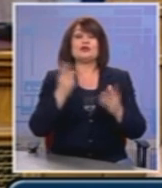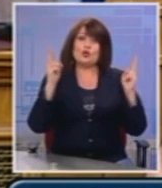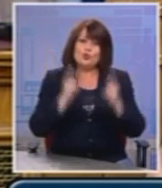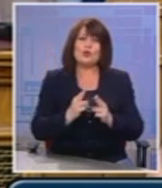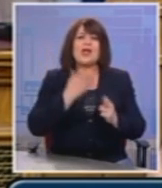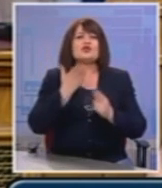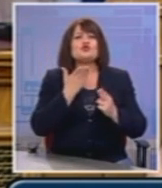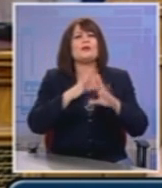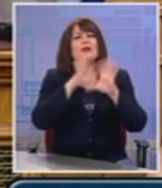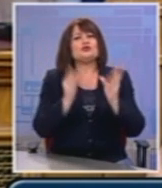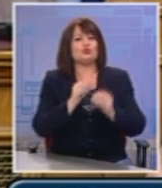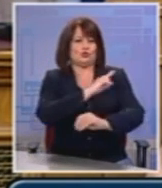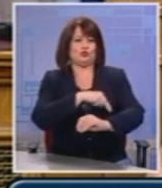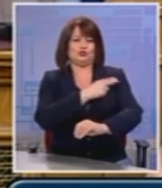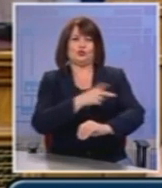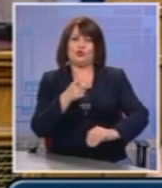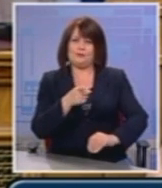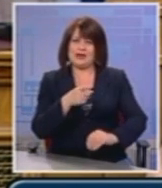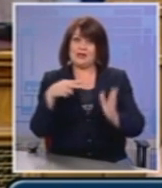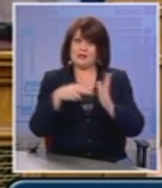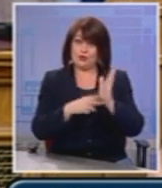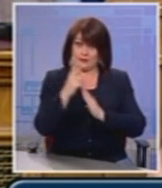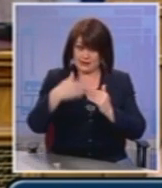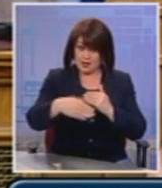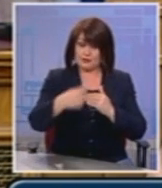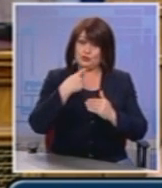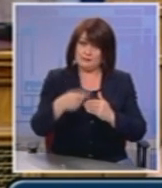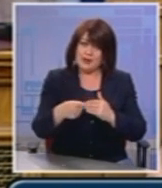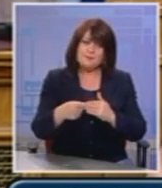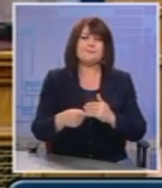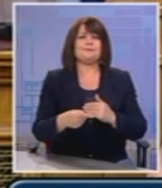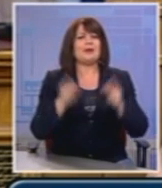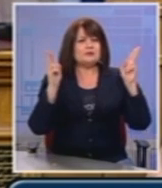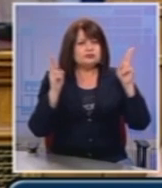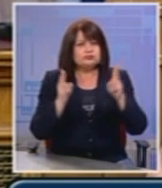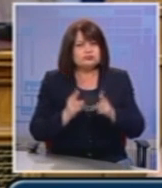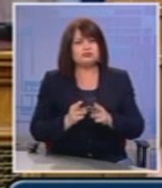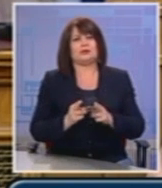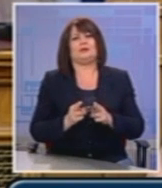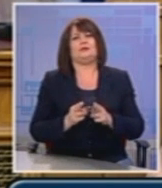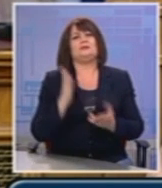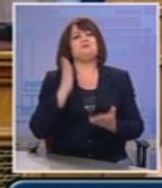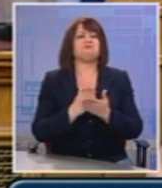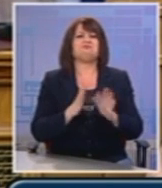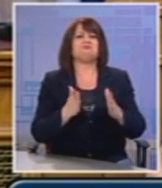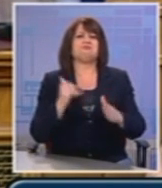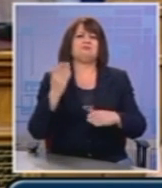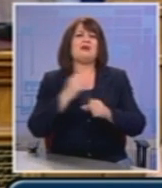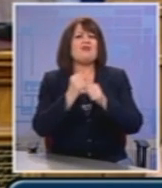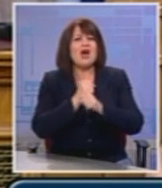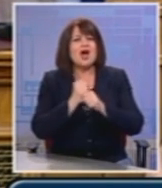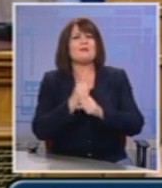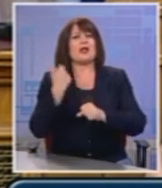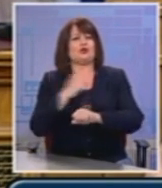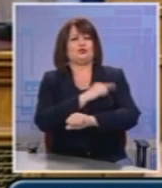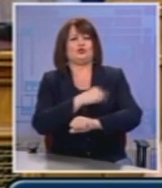λειτουργικών εξόδων των νοσοκομείων μέσα στο 2012 και συρρίκνωση της μέσης δημόσιας νοσοκομειακής φαρμακευτικής